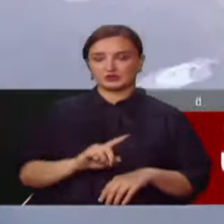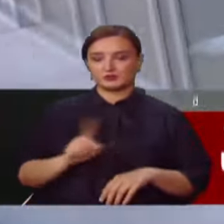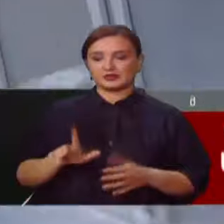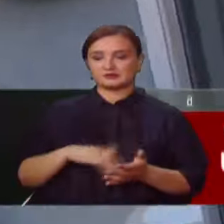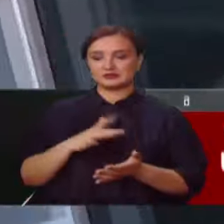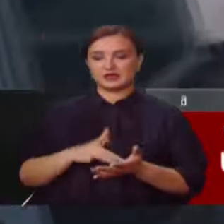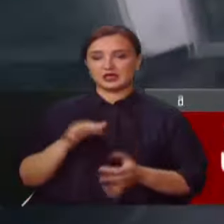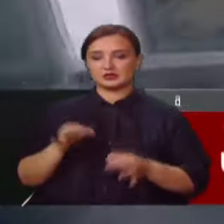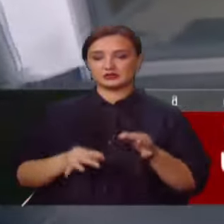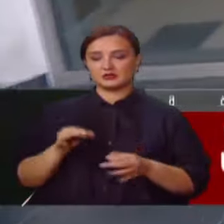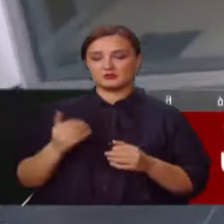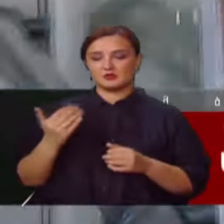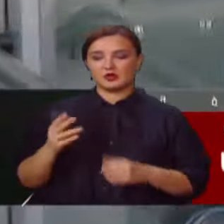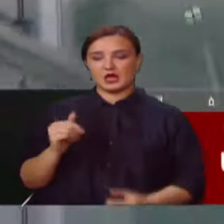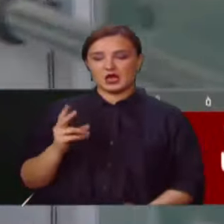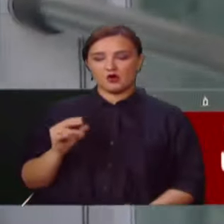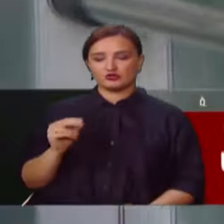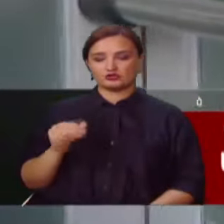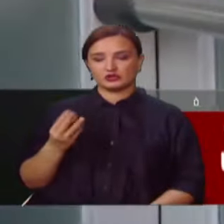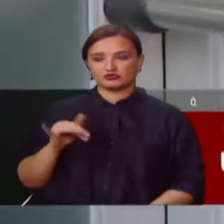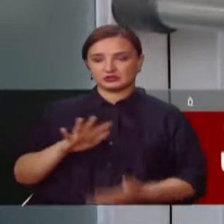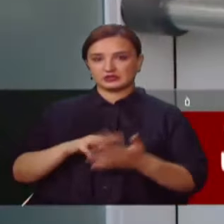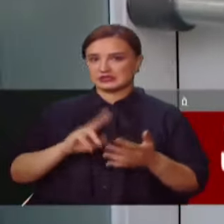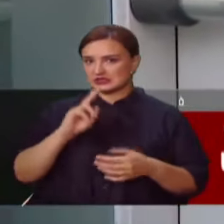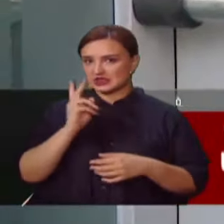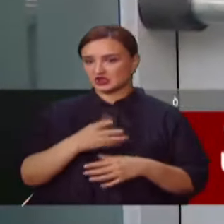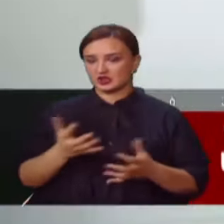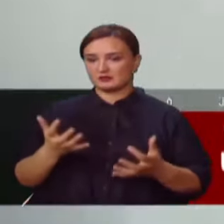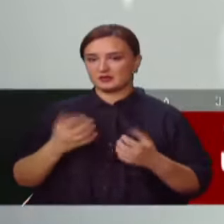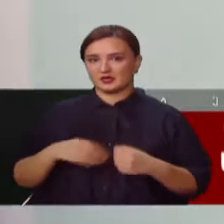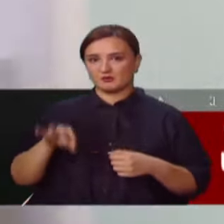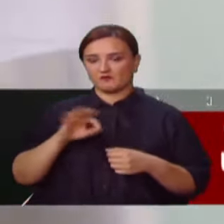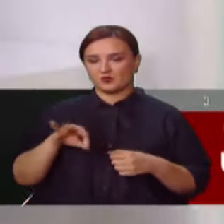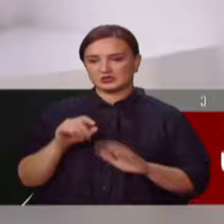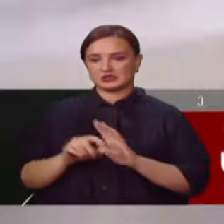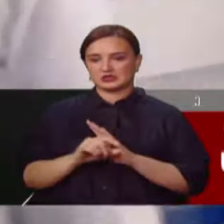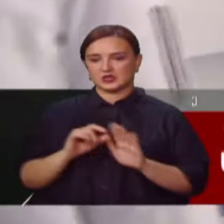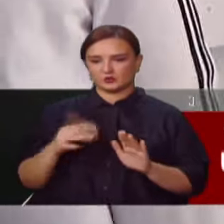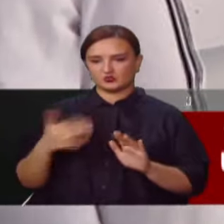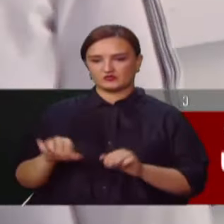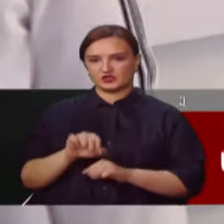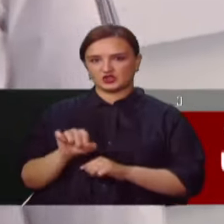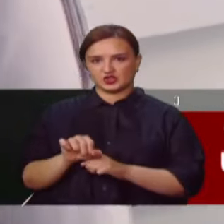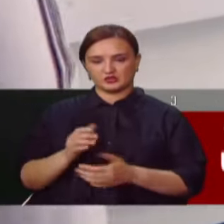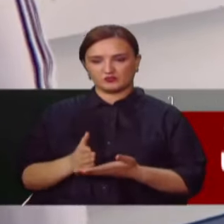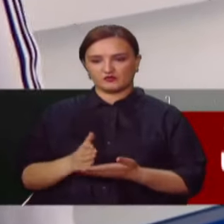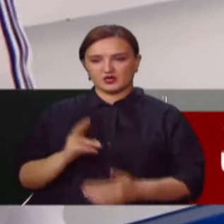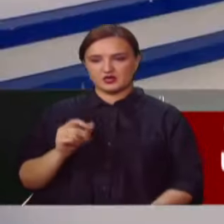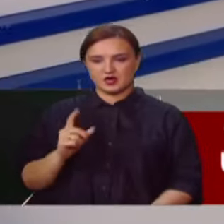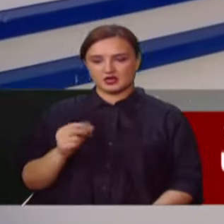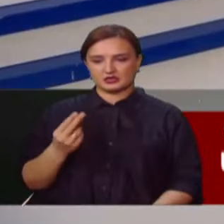საქალაქო სასამართლოს მიერ კაკოჩაშვილის სარჩელის წარმოებაში მიღების გამო სტატუსი უკვე შეჩერებული აქვს.